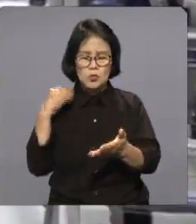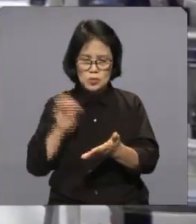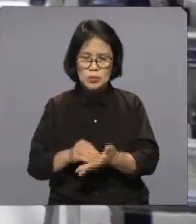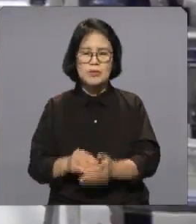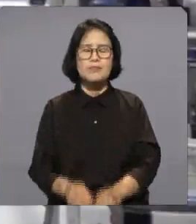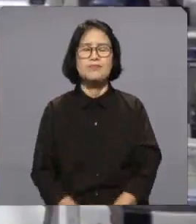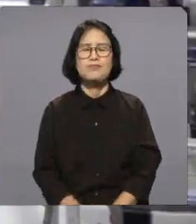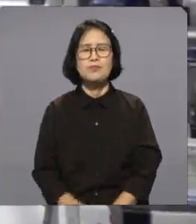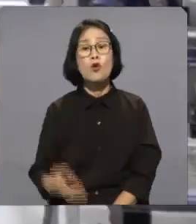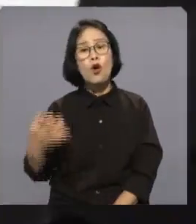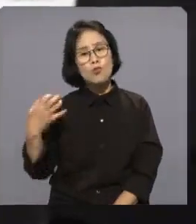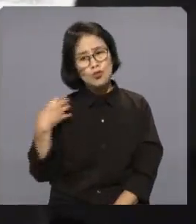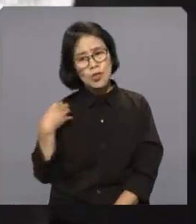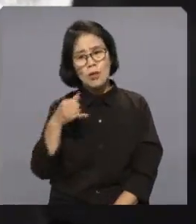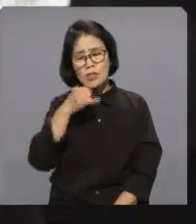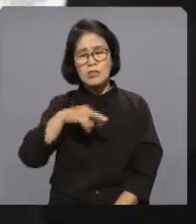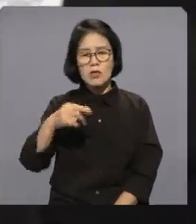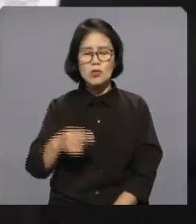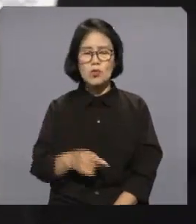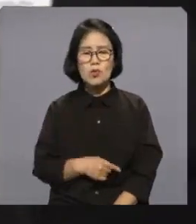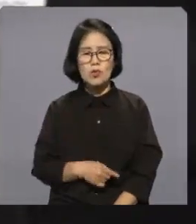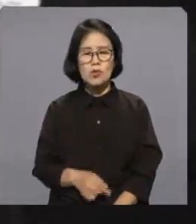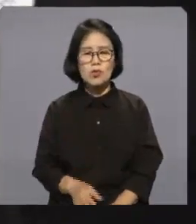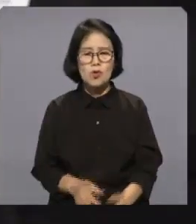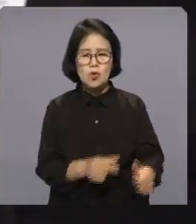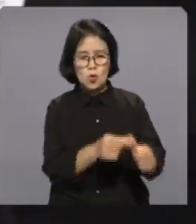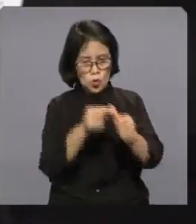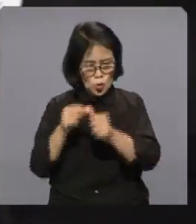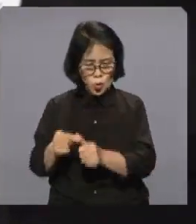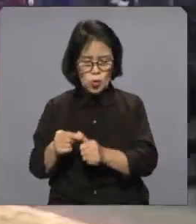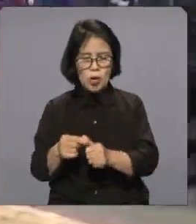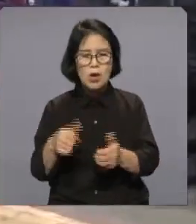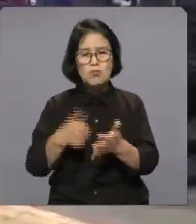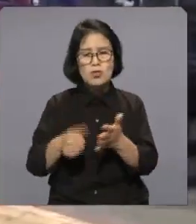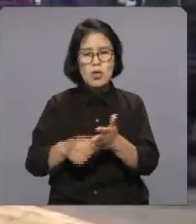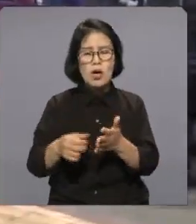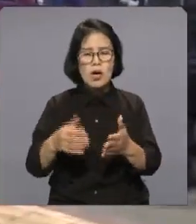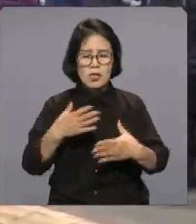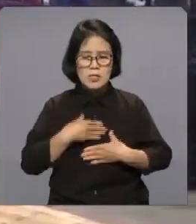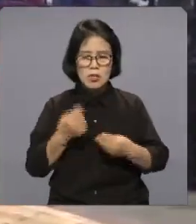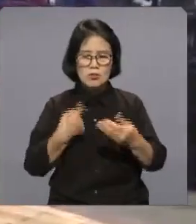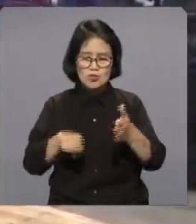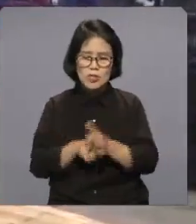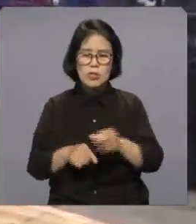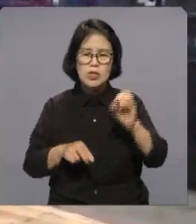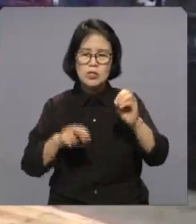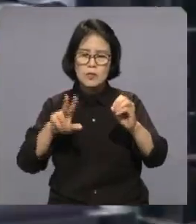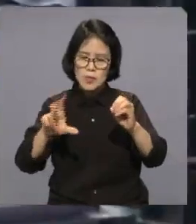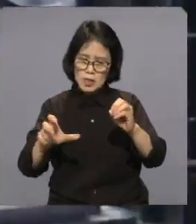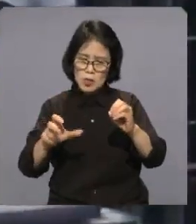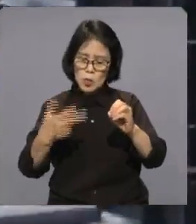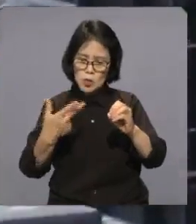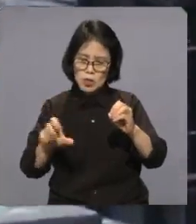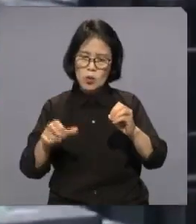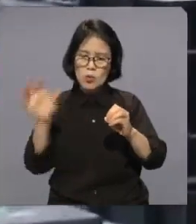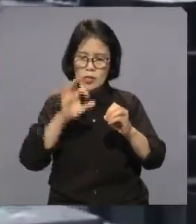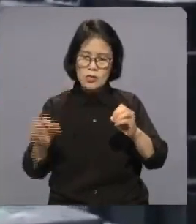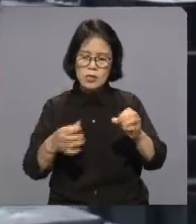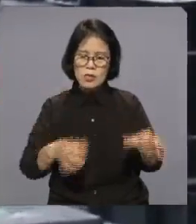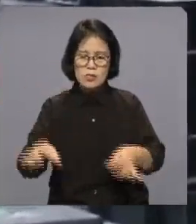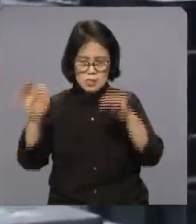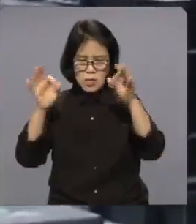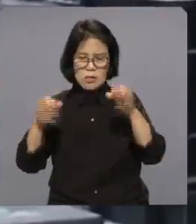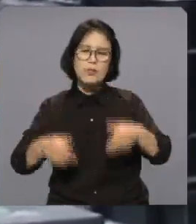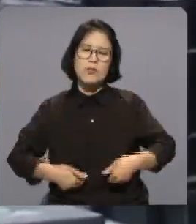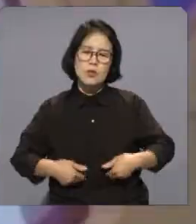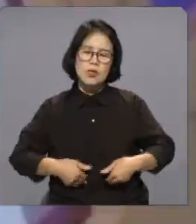부담이 되더라도 최대 고용과 물가 안정을 위해서는 0.75% 포인트 인상이 불가피하다는 판단 도